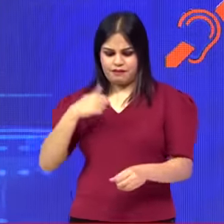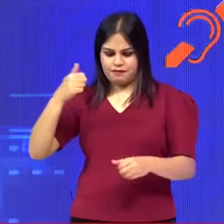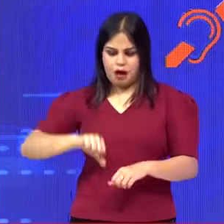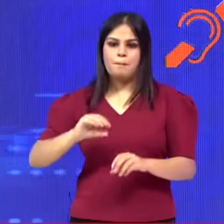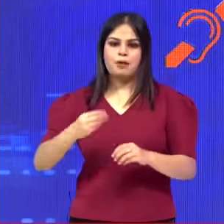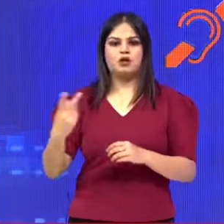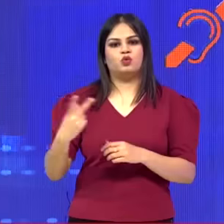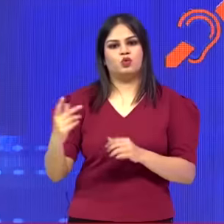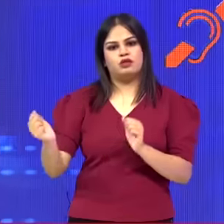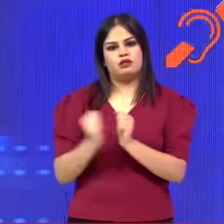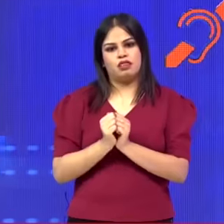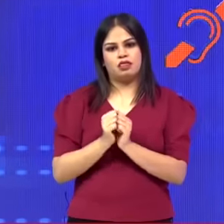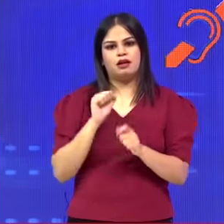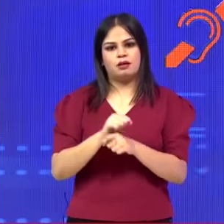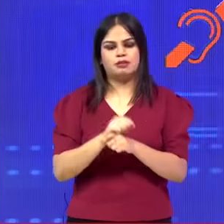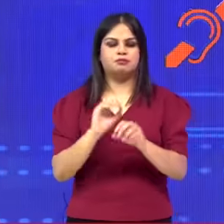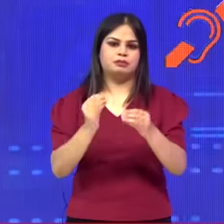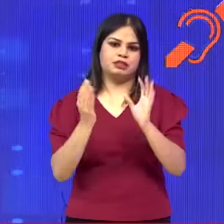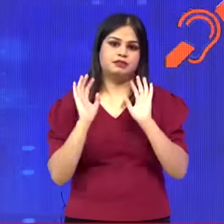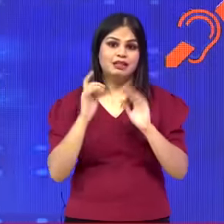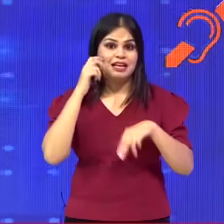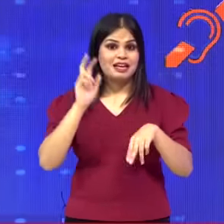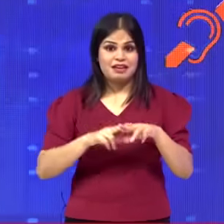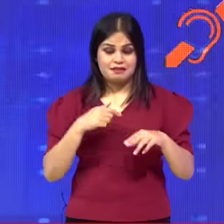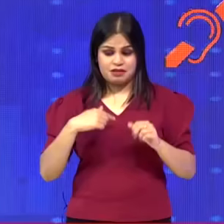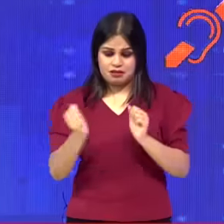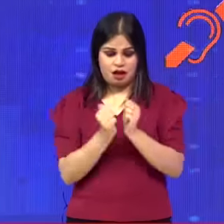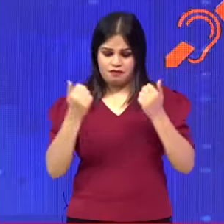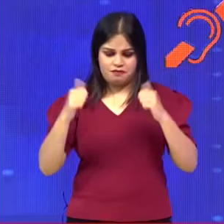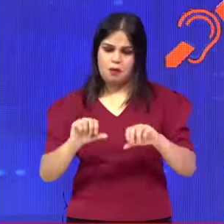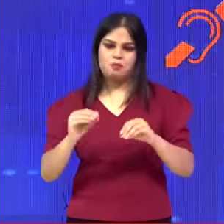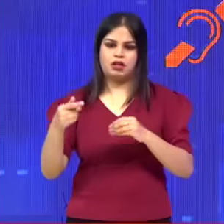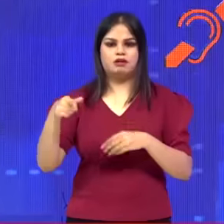is okay between you guys, whoever you don't like.